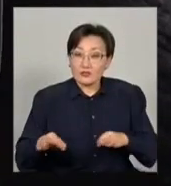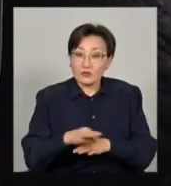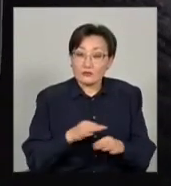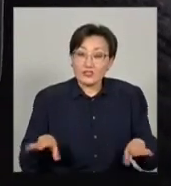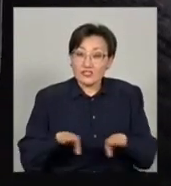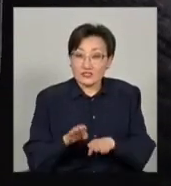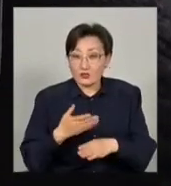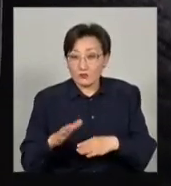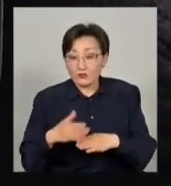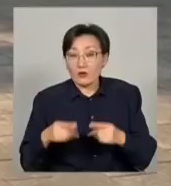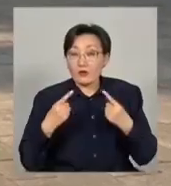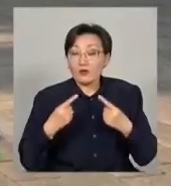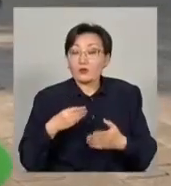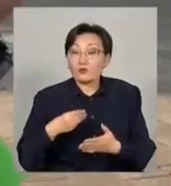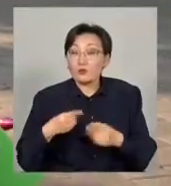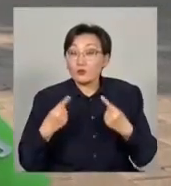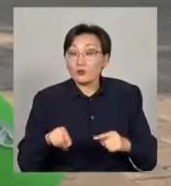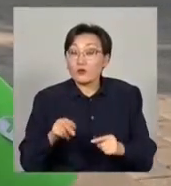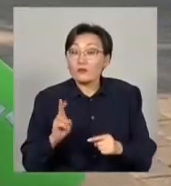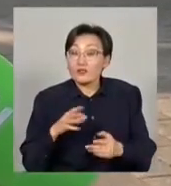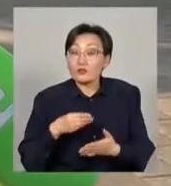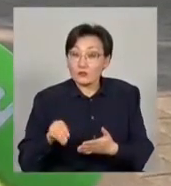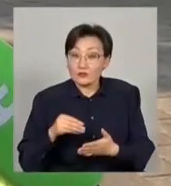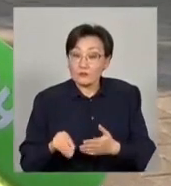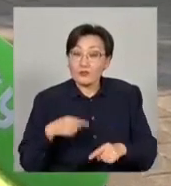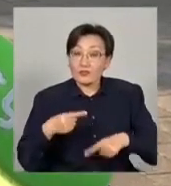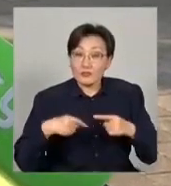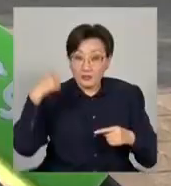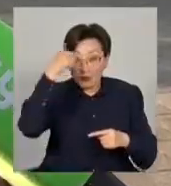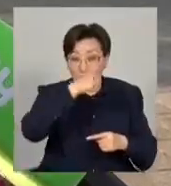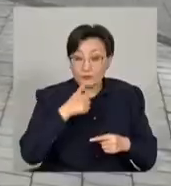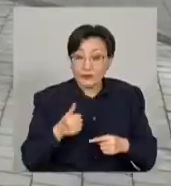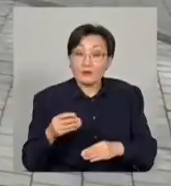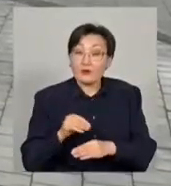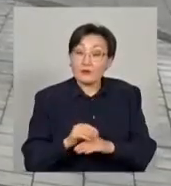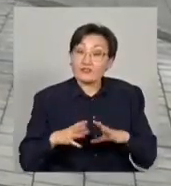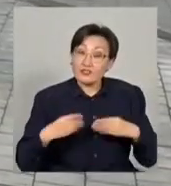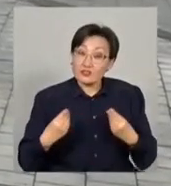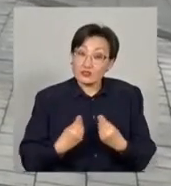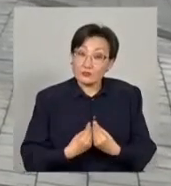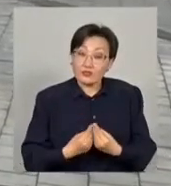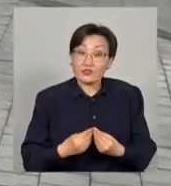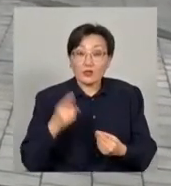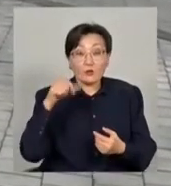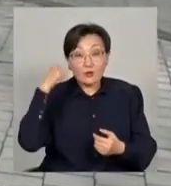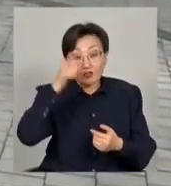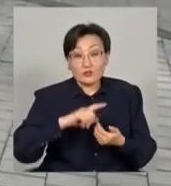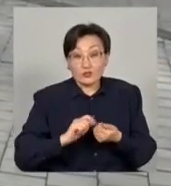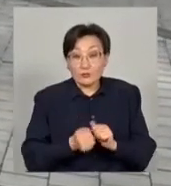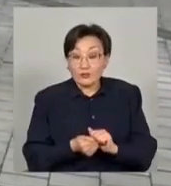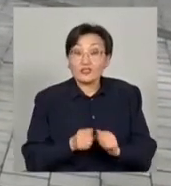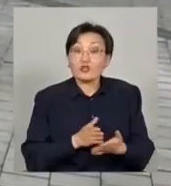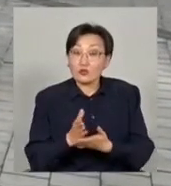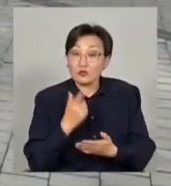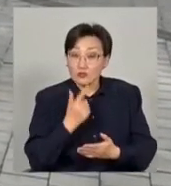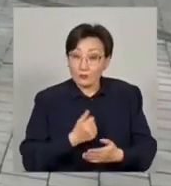ипотеку, взяли другую квартиру. А в следующем году, да, у нас ожидается прибавление в семье. Год запомнился тем, что я отслужил в